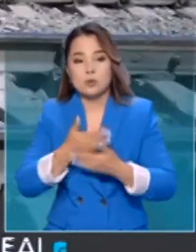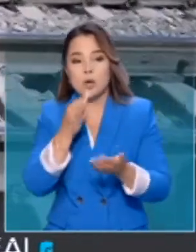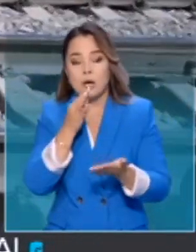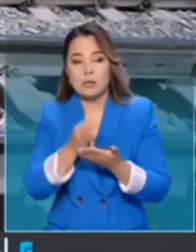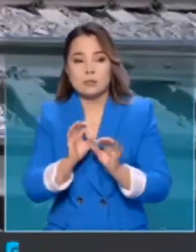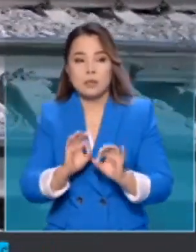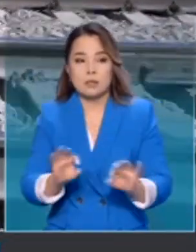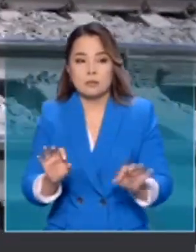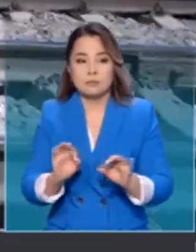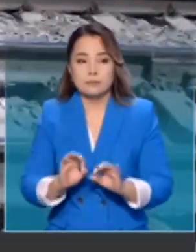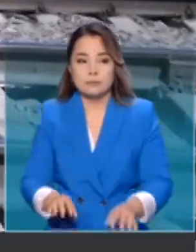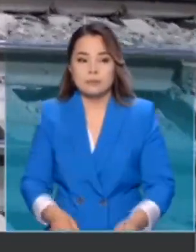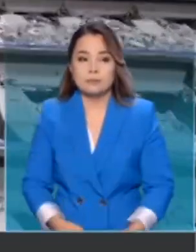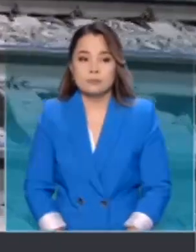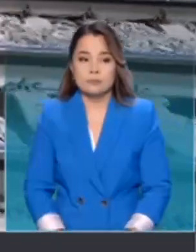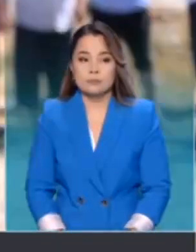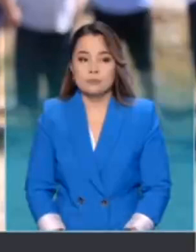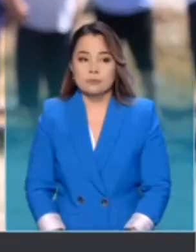айтады.